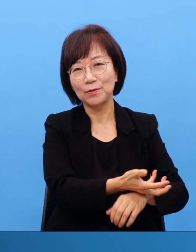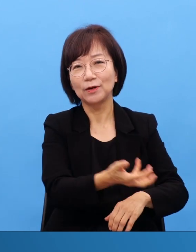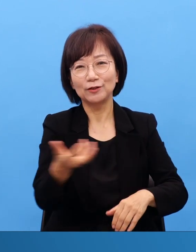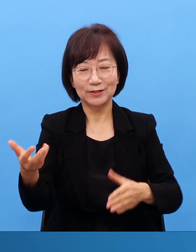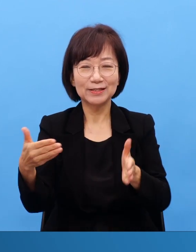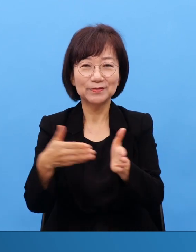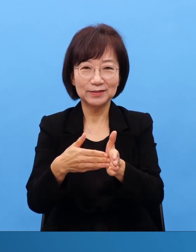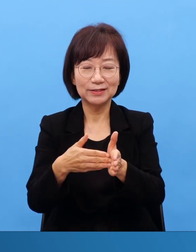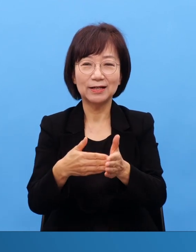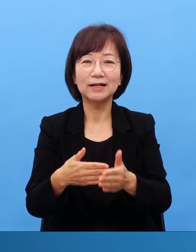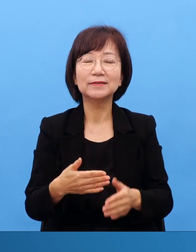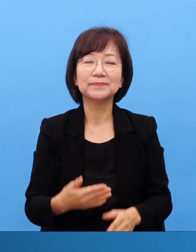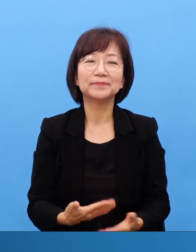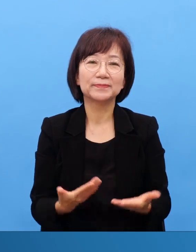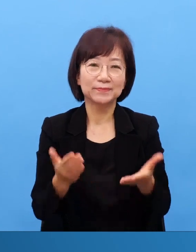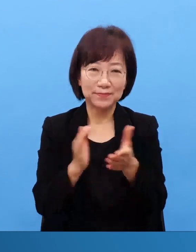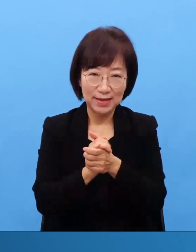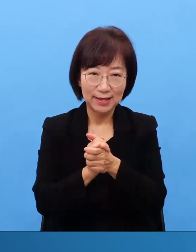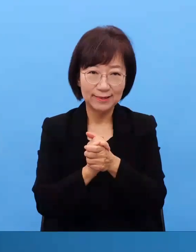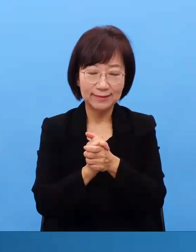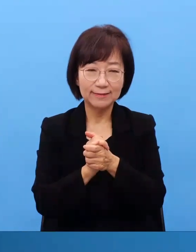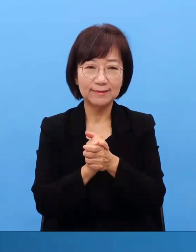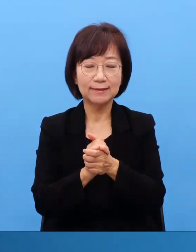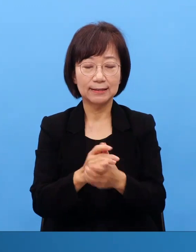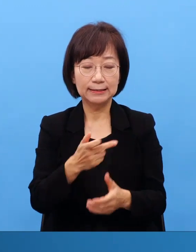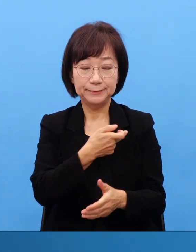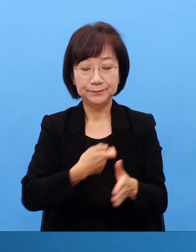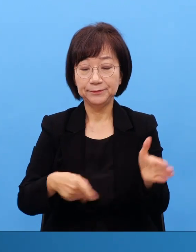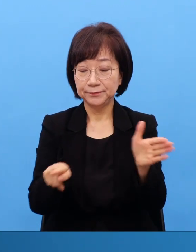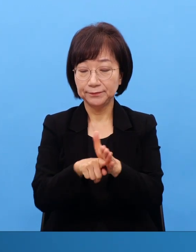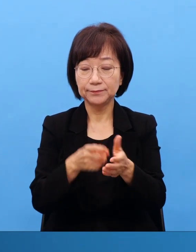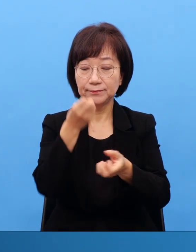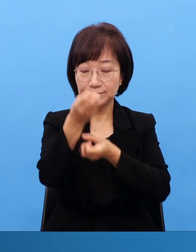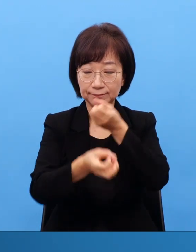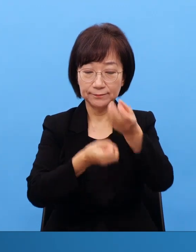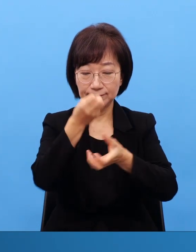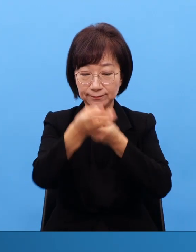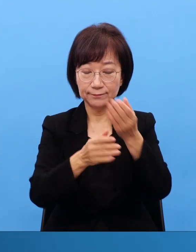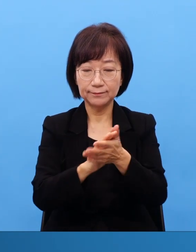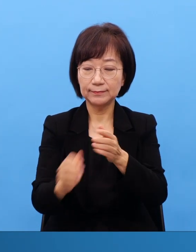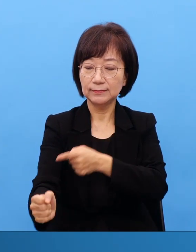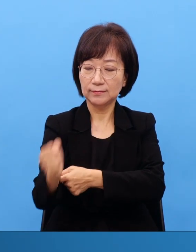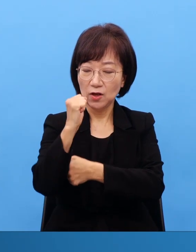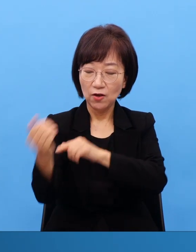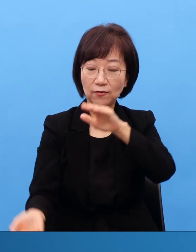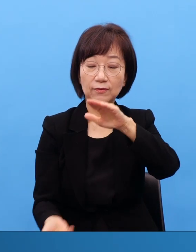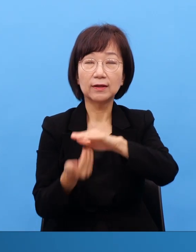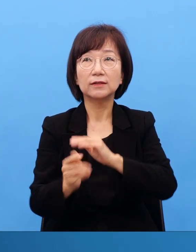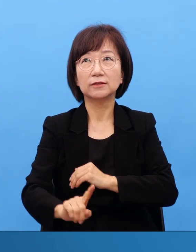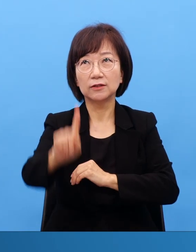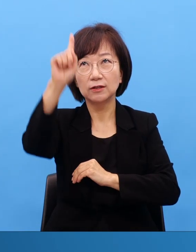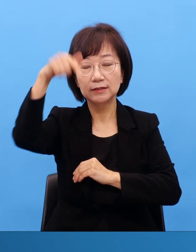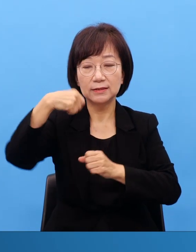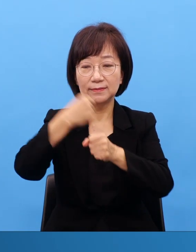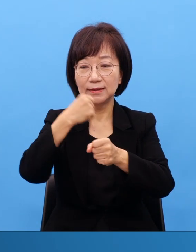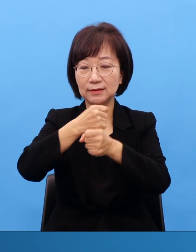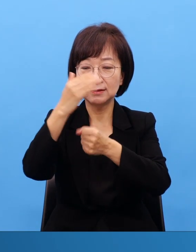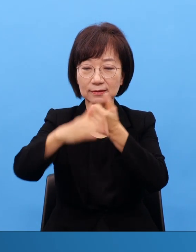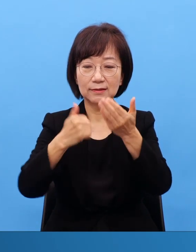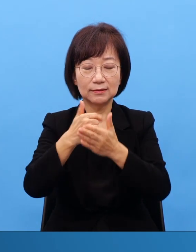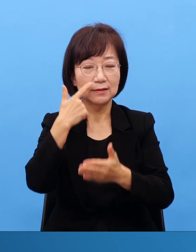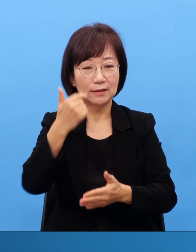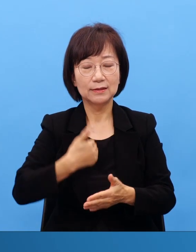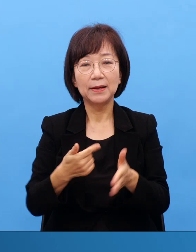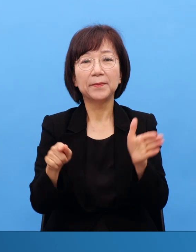세우셨음이니이다. 아멘. 우리의 신앙을 고백합니다. We will give our confession of faith. 전능하사 천지를 만드신 하나님 아버지를